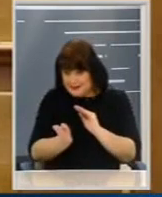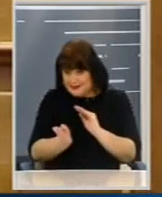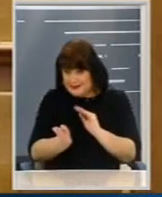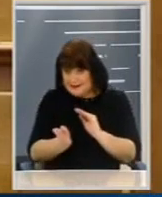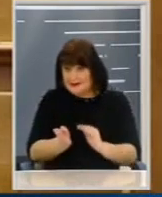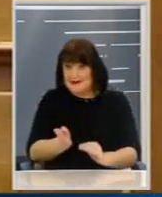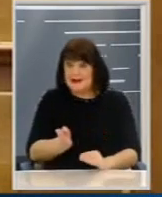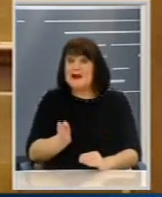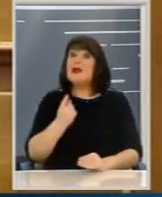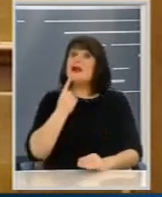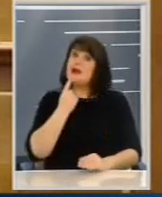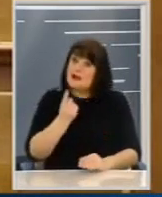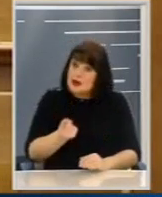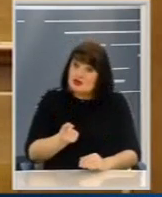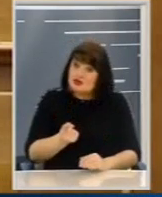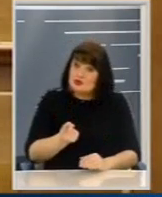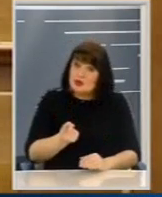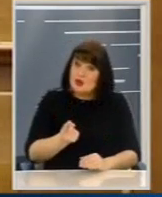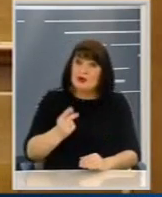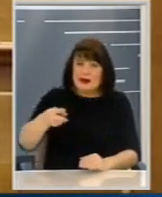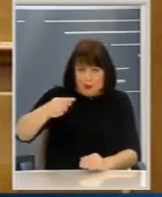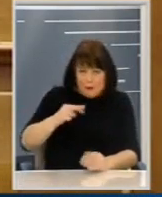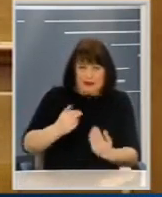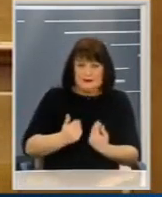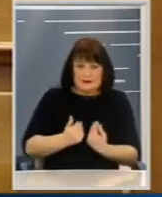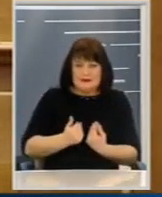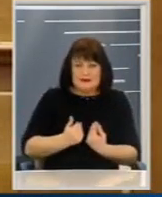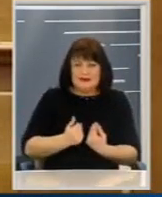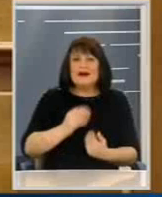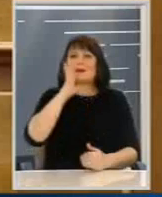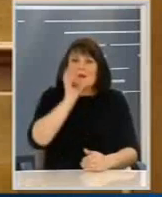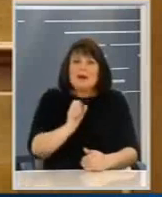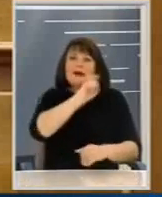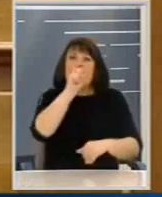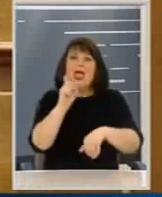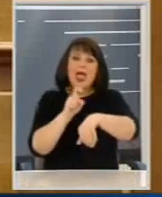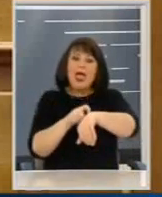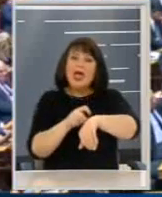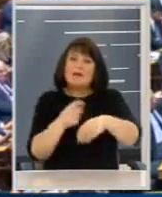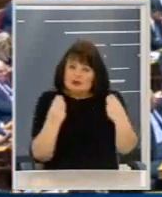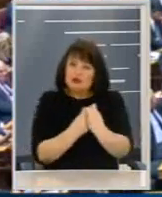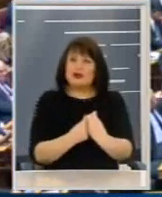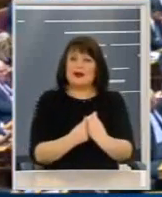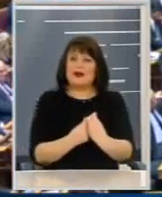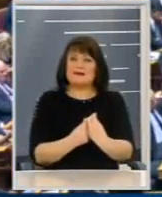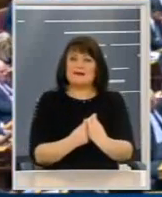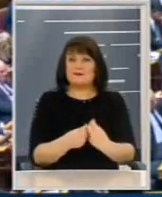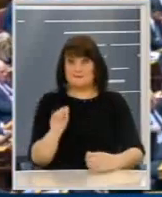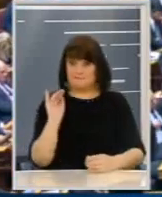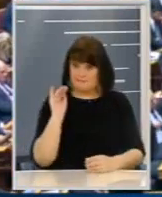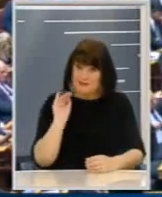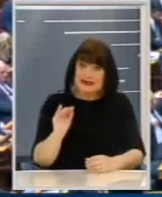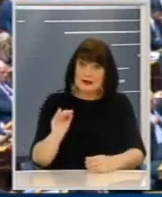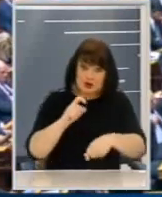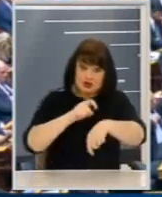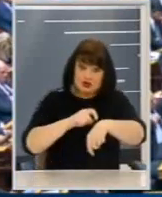σας θέσω, για να έχετε δυνατότητα να μου απαντήσετε, μια πραγματικά επίκαιρη ερώτηση. Να σας θέσω ένα πραγματικά